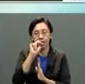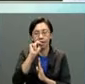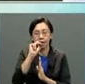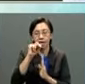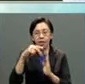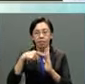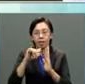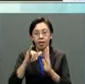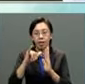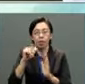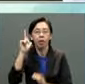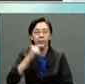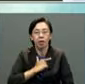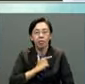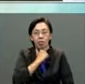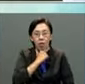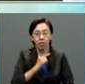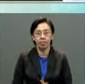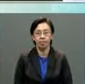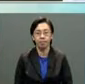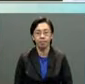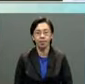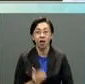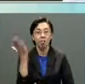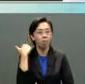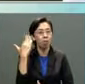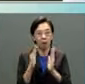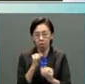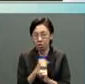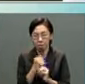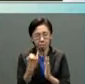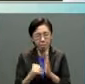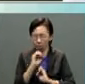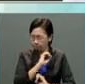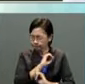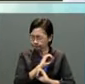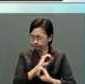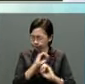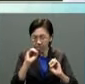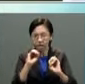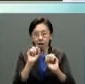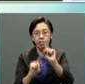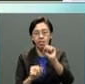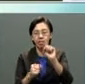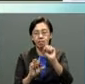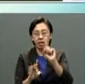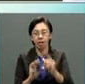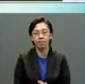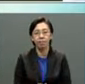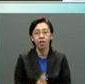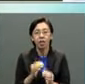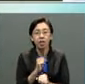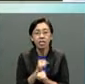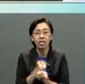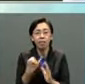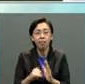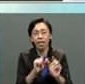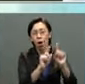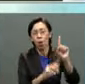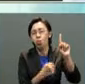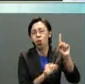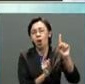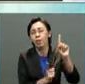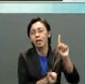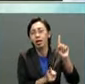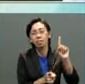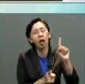าแม่ฮ่องสอนซึ่งเมื่อวานนี้ไม่มีผู้กระทำผิดเลยพูดแต่ผู้ที่กระทำผิดก็ท็อป10เปล่าๆนะครับก็